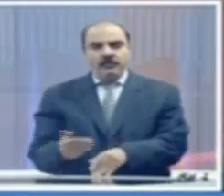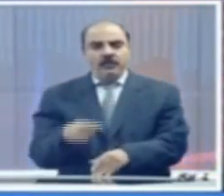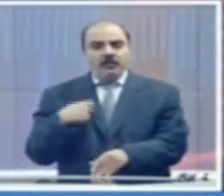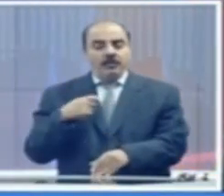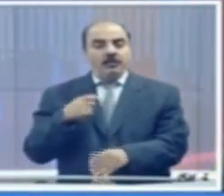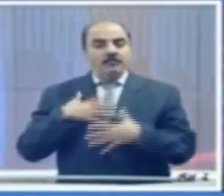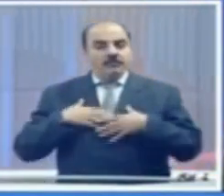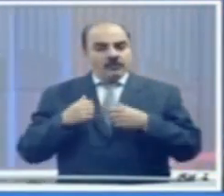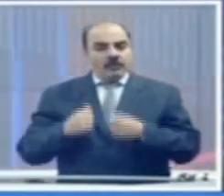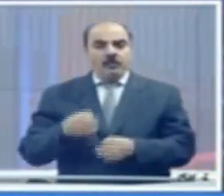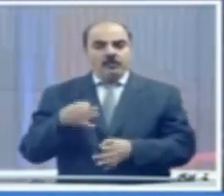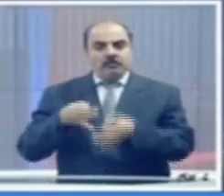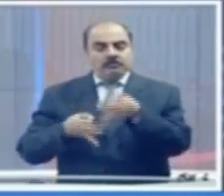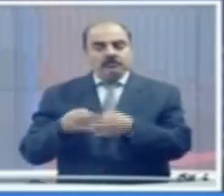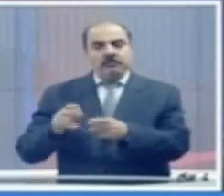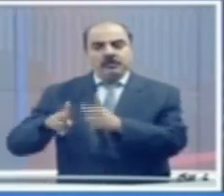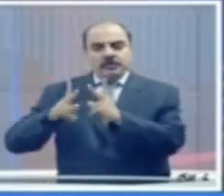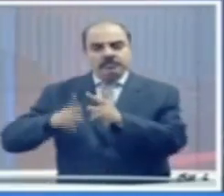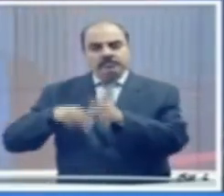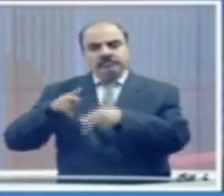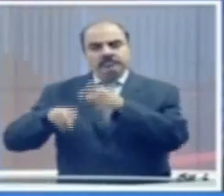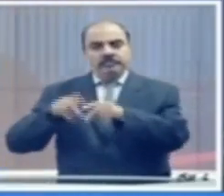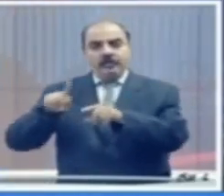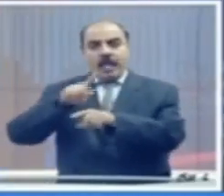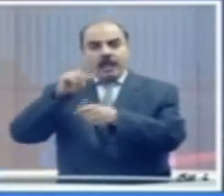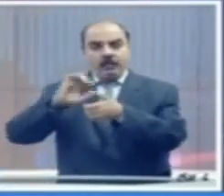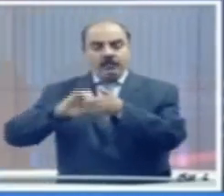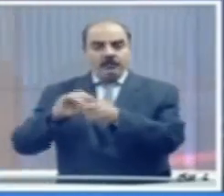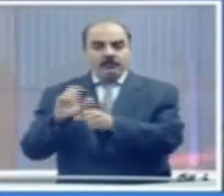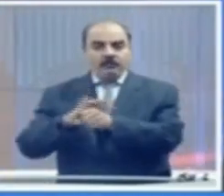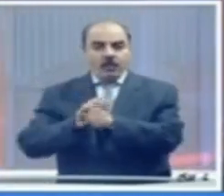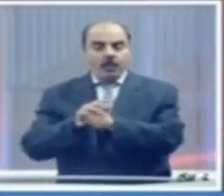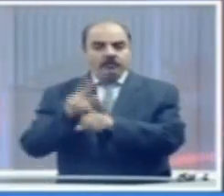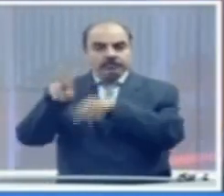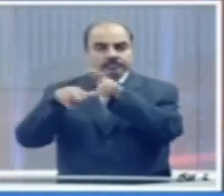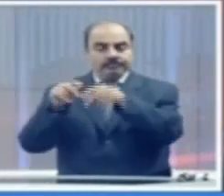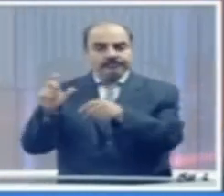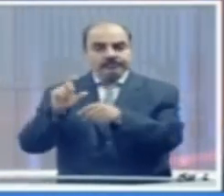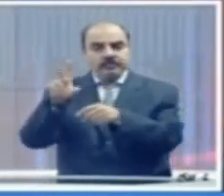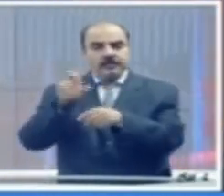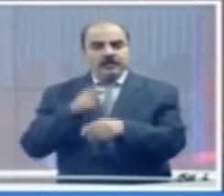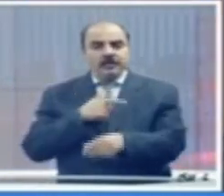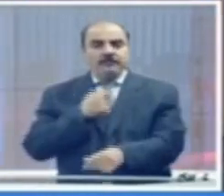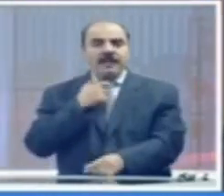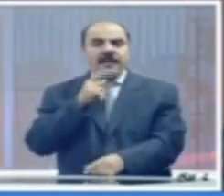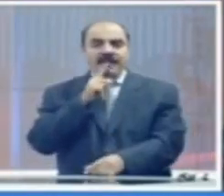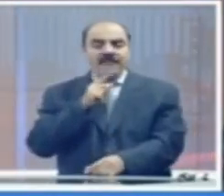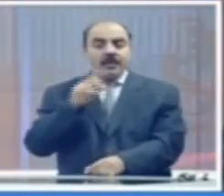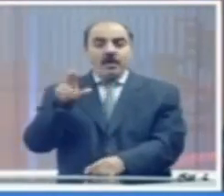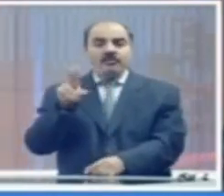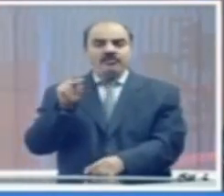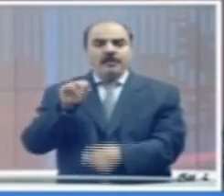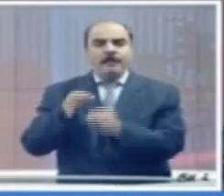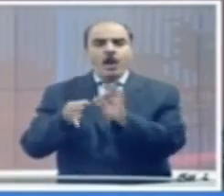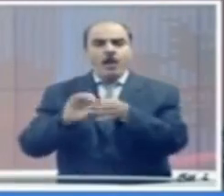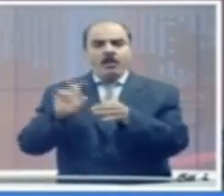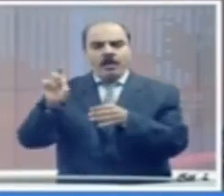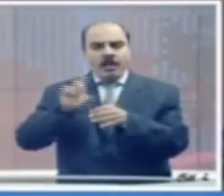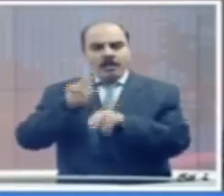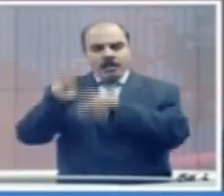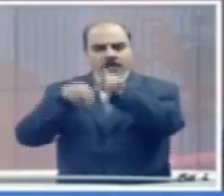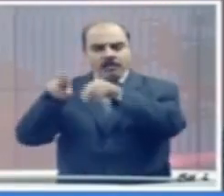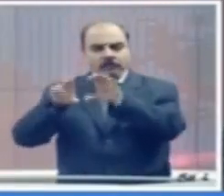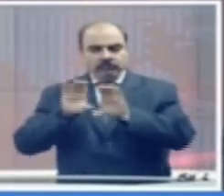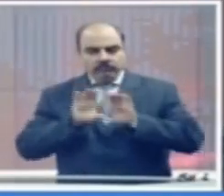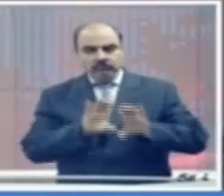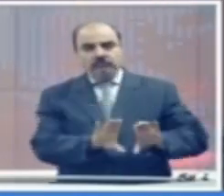وزيري الصحة والمالية بالتعاقد مع التحالف العالمي للقاحات والتحصين جافي لتوفير 20 مليون جرعة من لقاحات